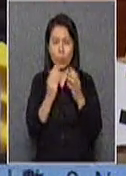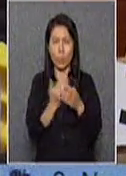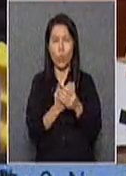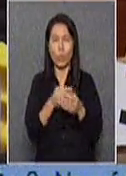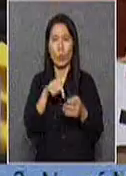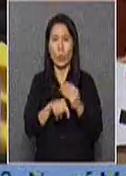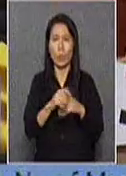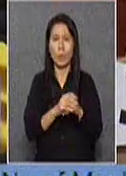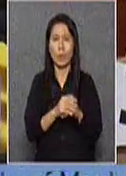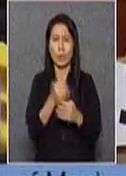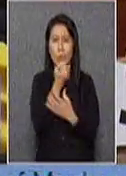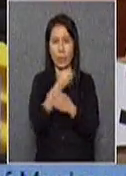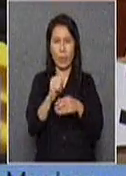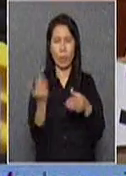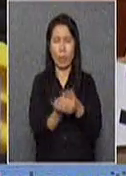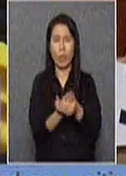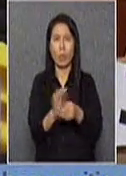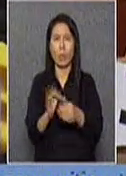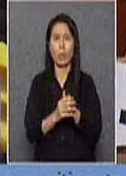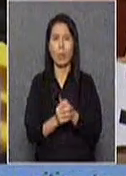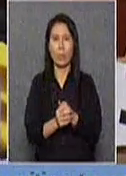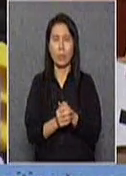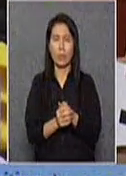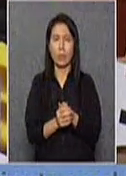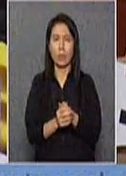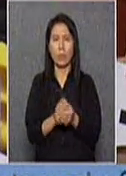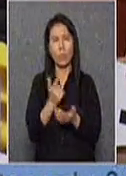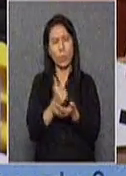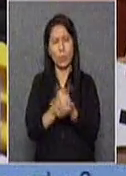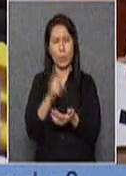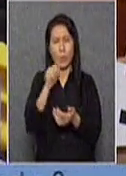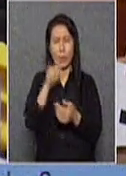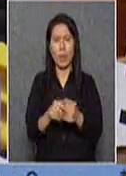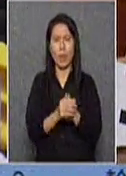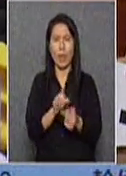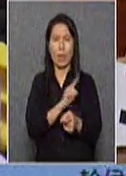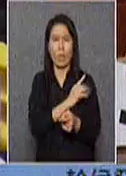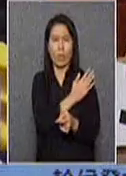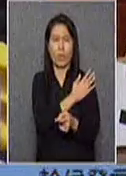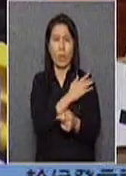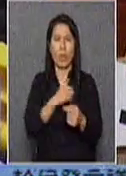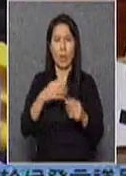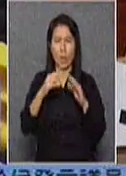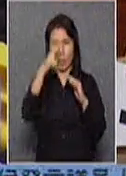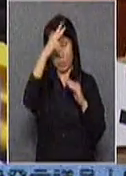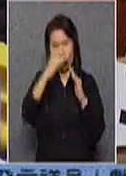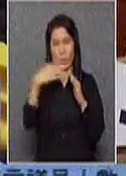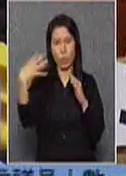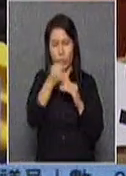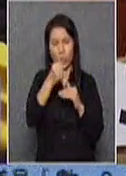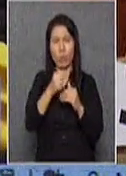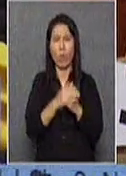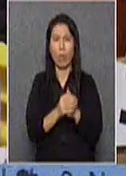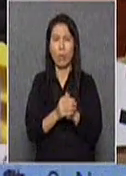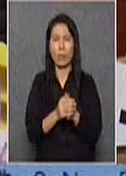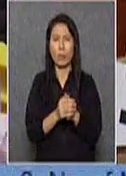個的反對納入。那個重要的問題就是，你作為局長竟然就回市